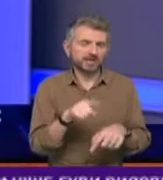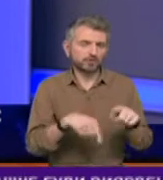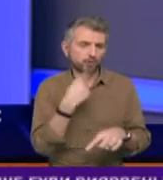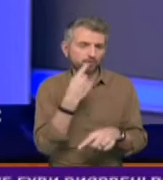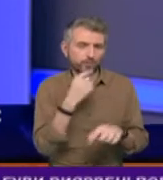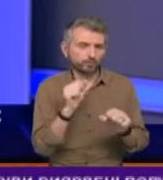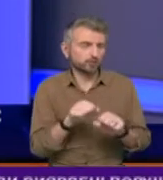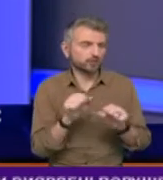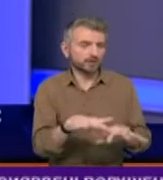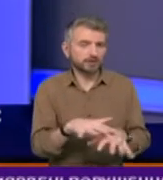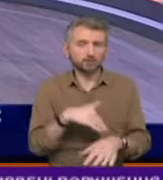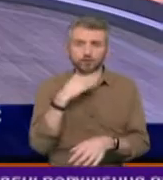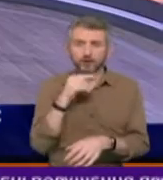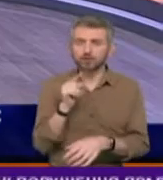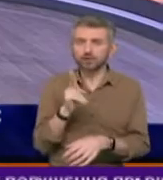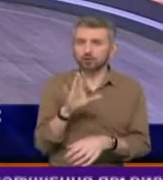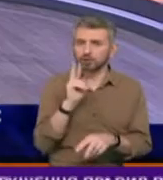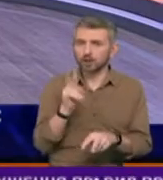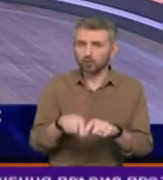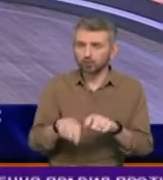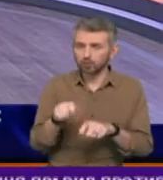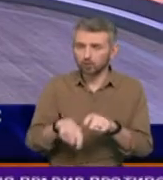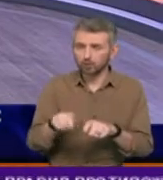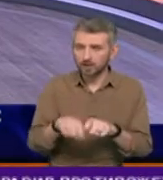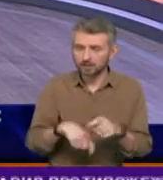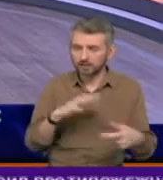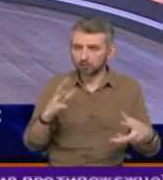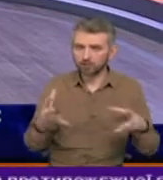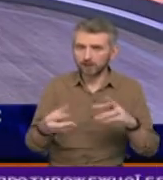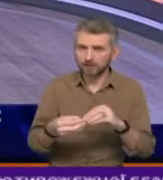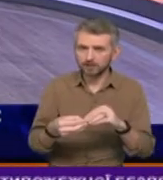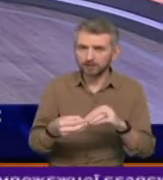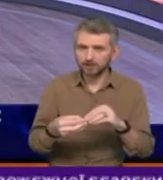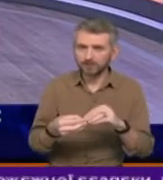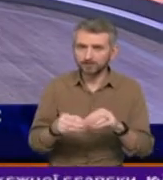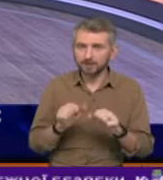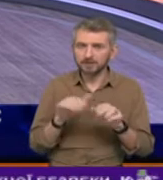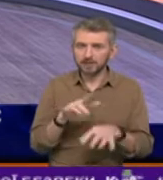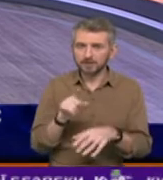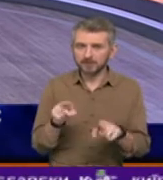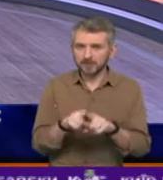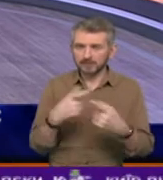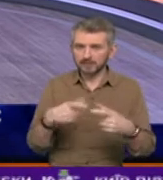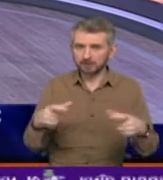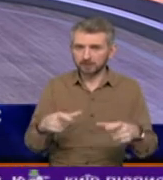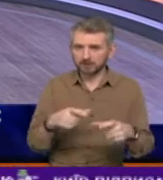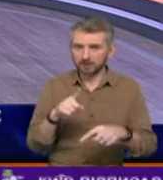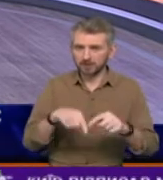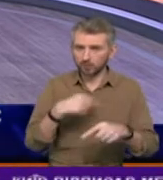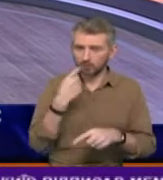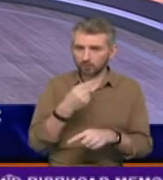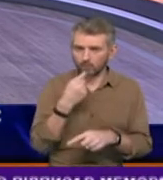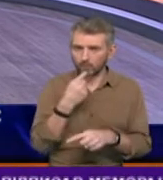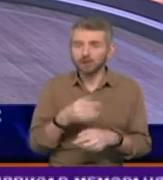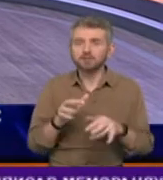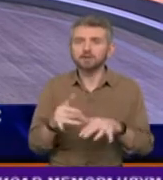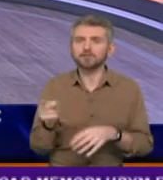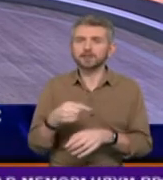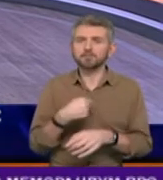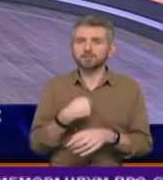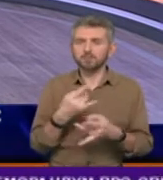інші нюанси, які можуть виникнути у вас під час спілкування безпосередньо з закладом освіти, де навчався ваш